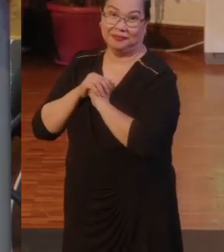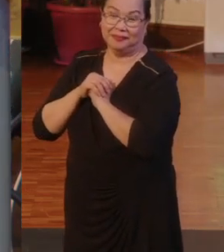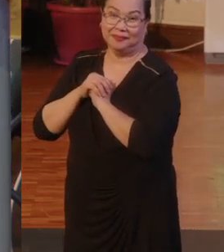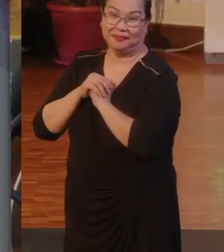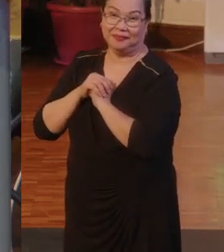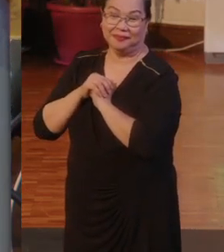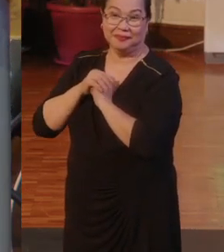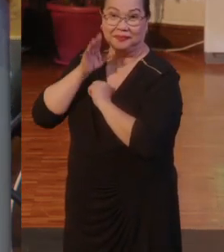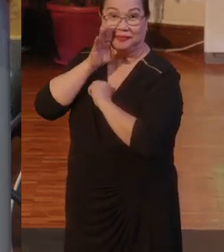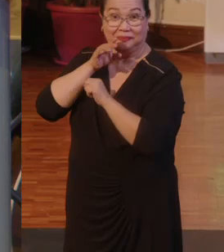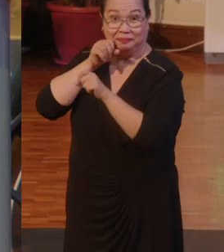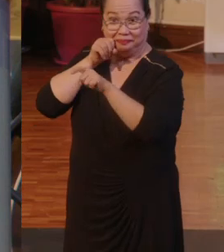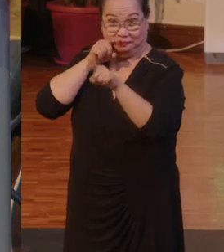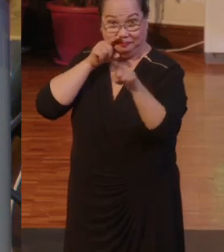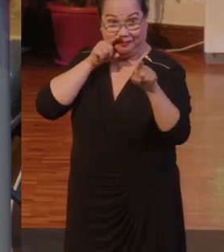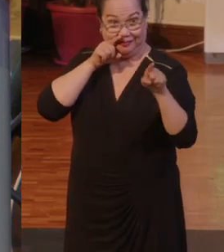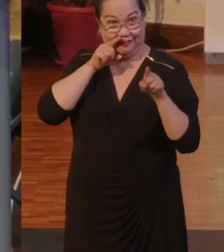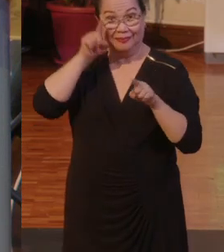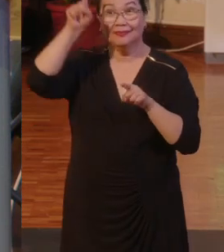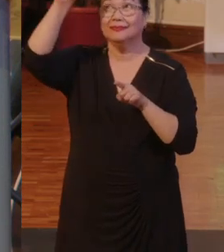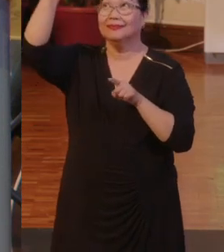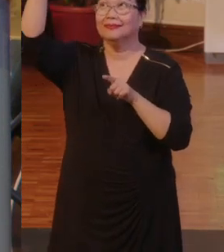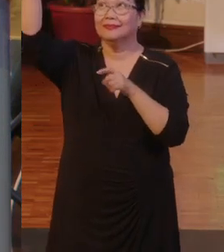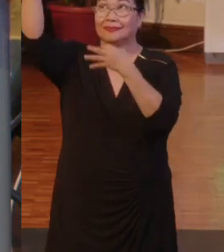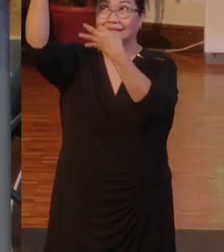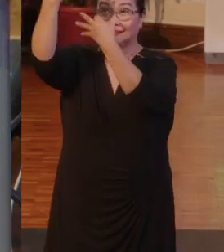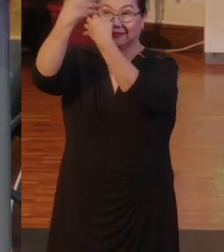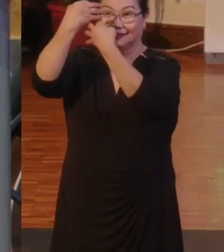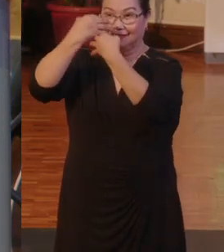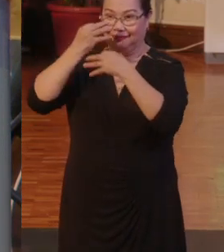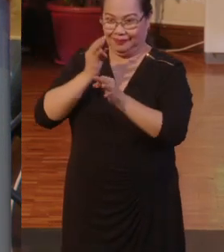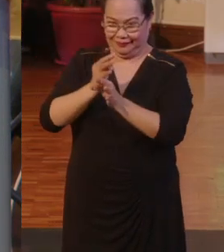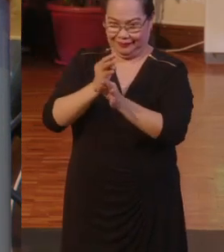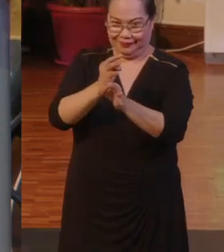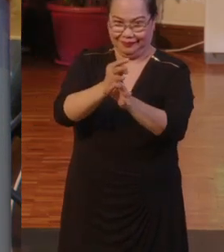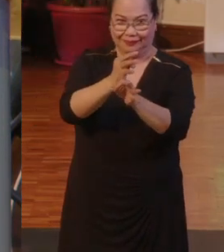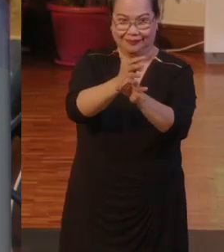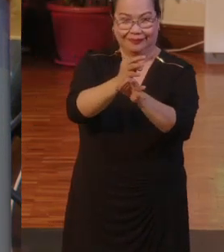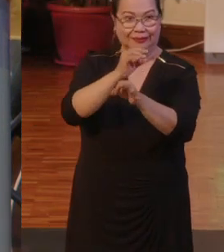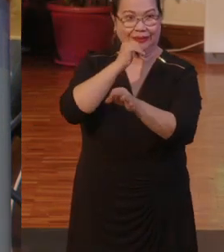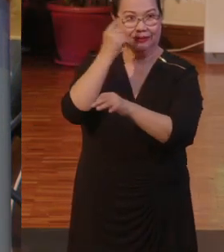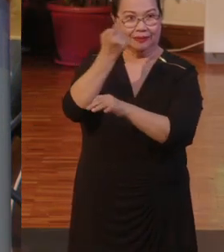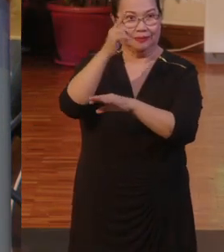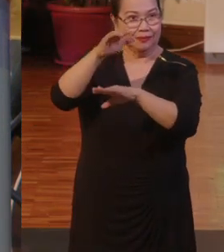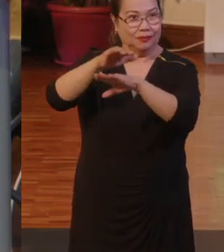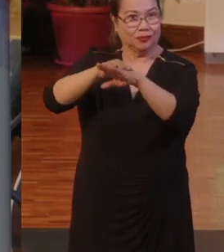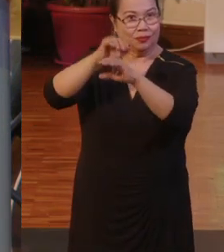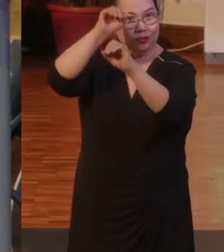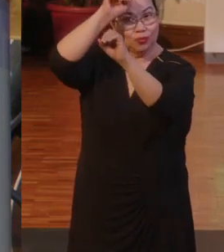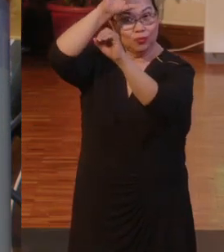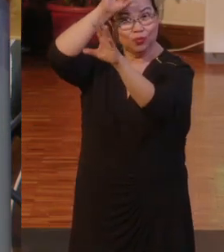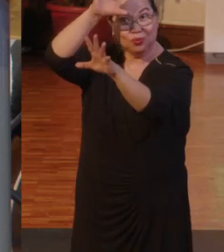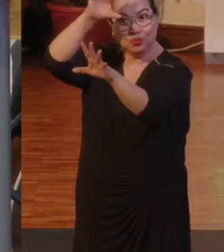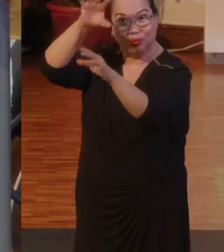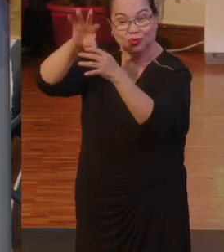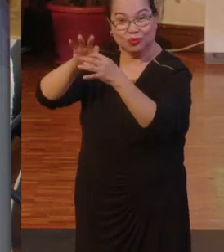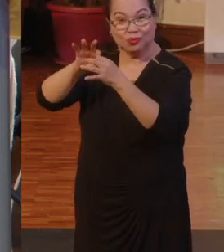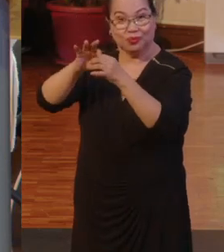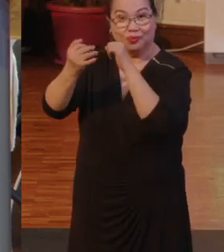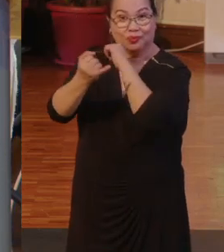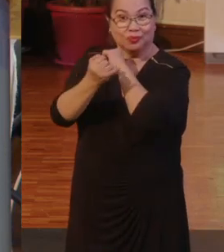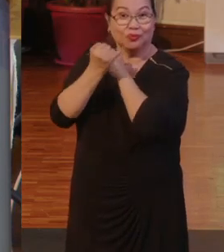Mga kapatid, naging tapat ang Diyos hindi lang sa pagtawag ng mga ninuno ng Israel, kundi